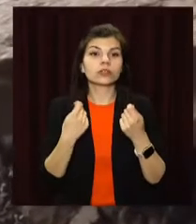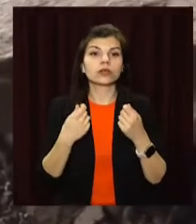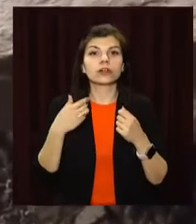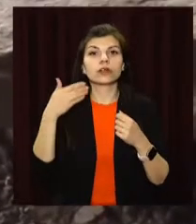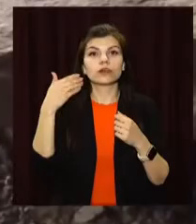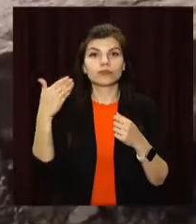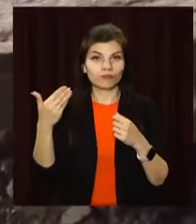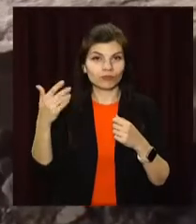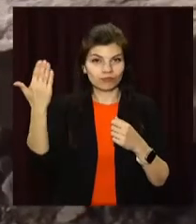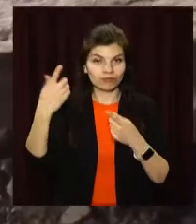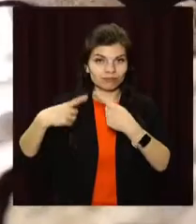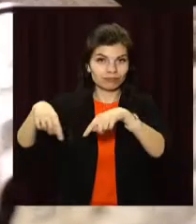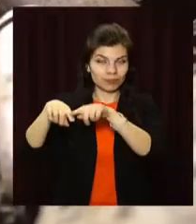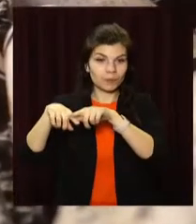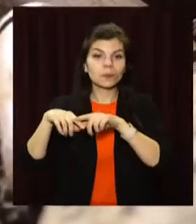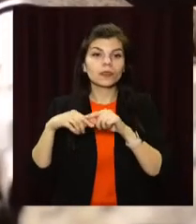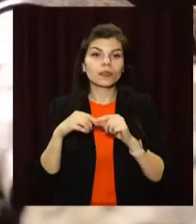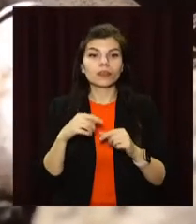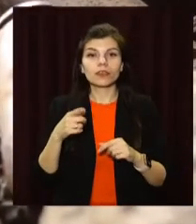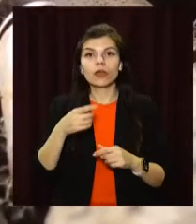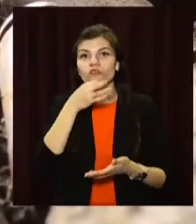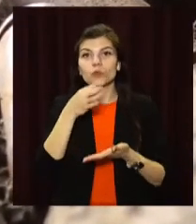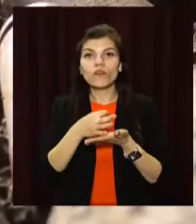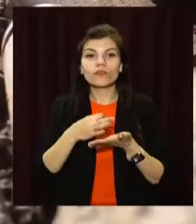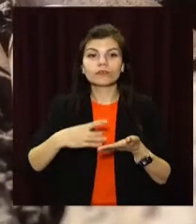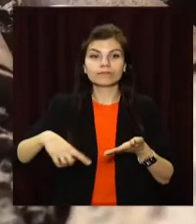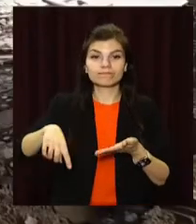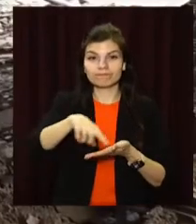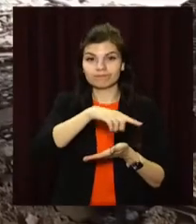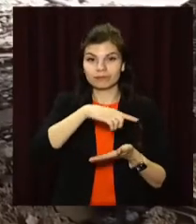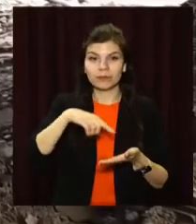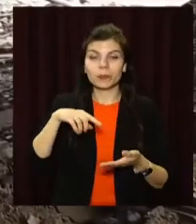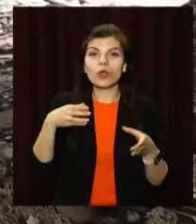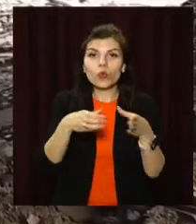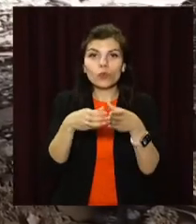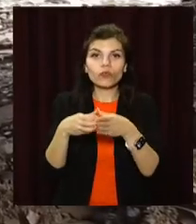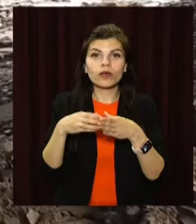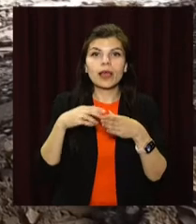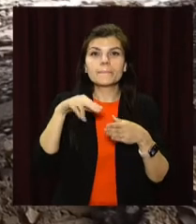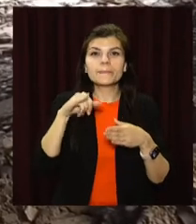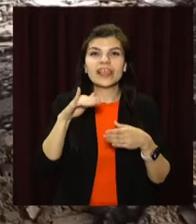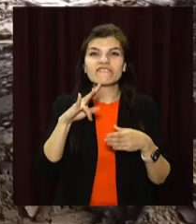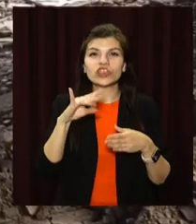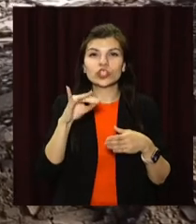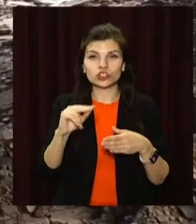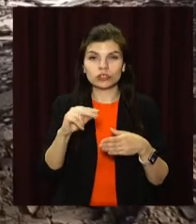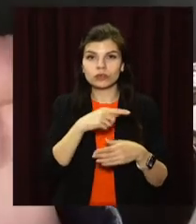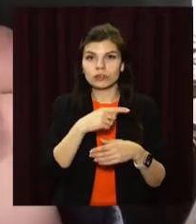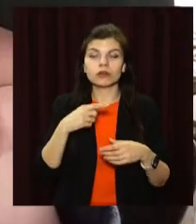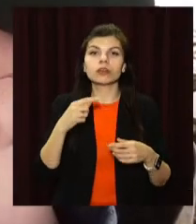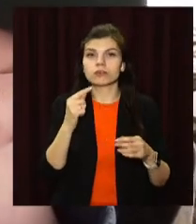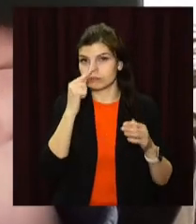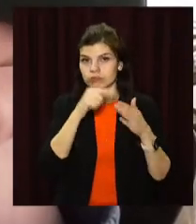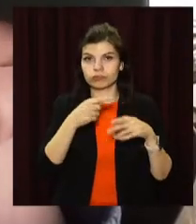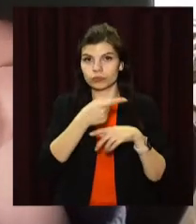збройних формувань. Зокрема, у районі відповідальності оперативно-тактичного угруповання «Північ» бойовики обстрілювали наші